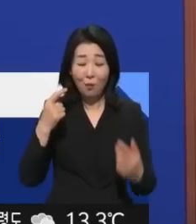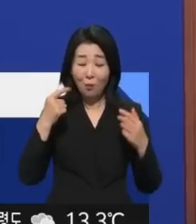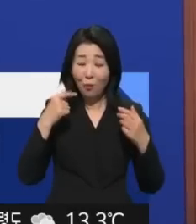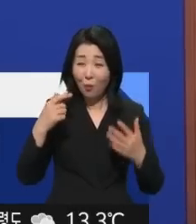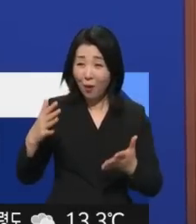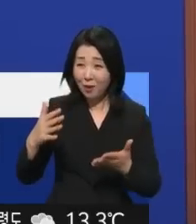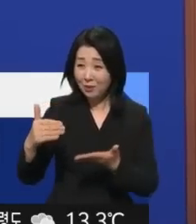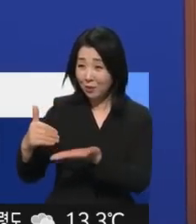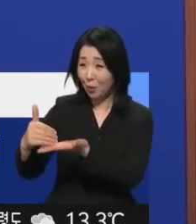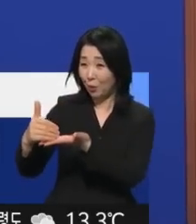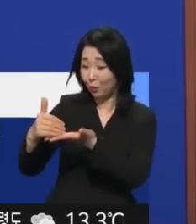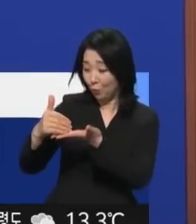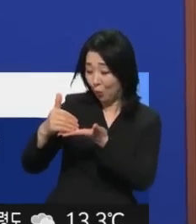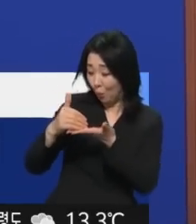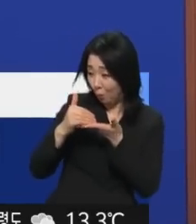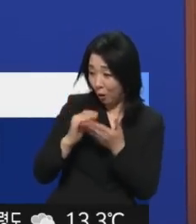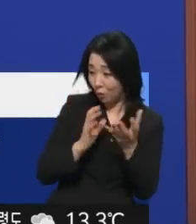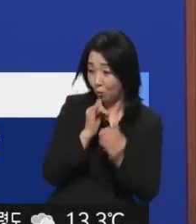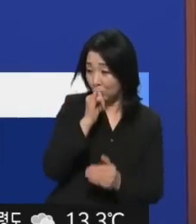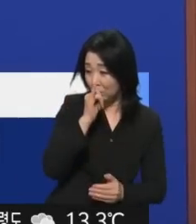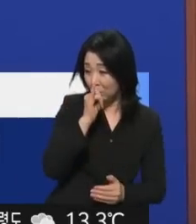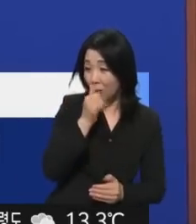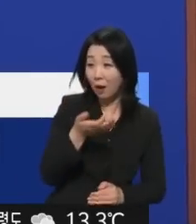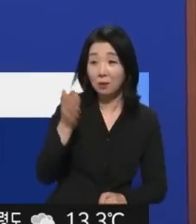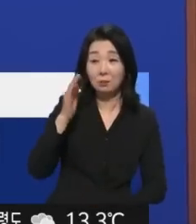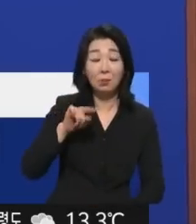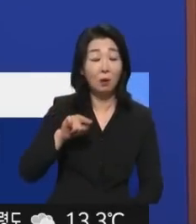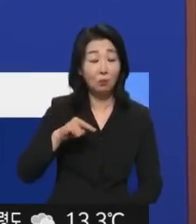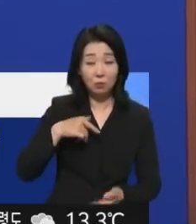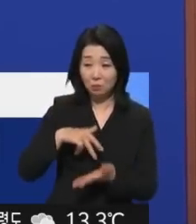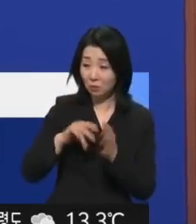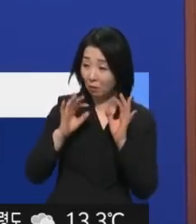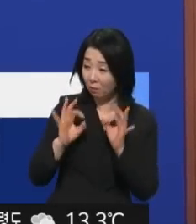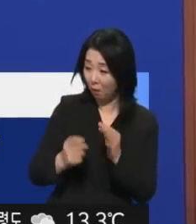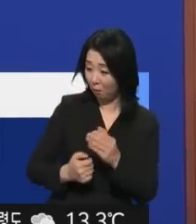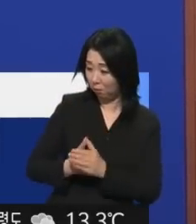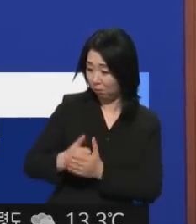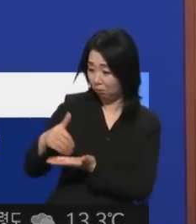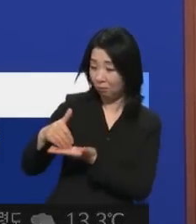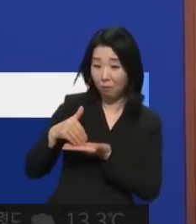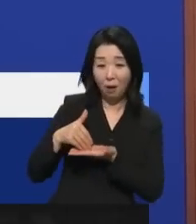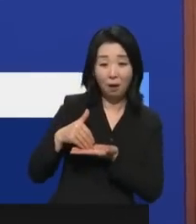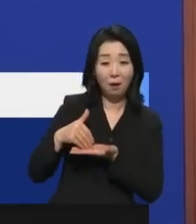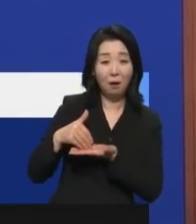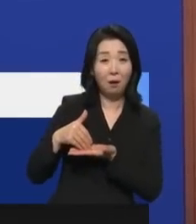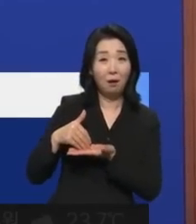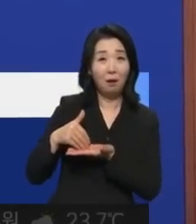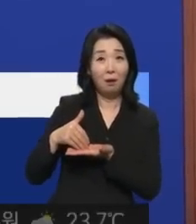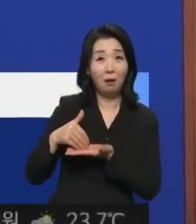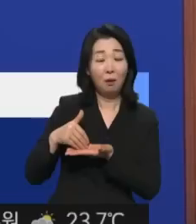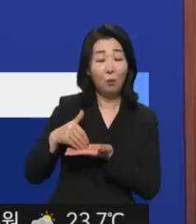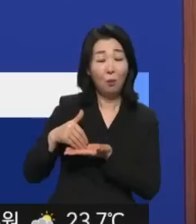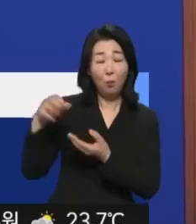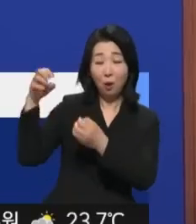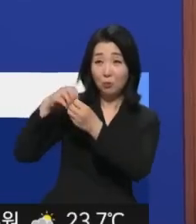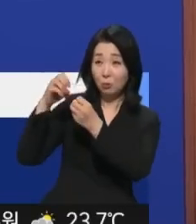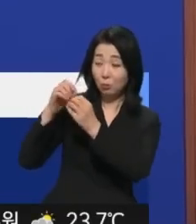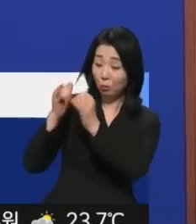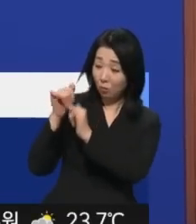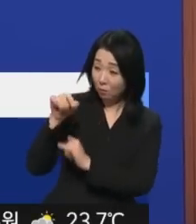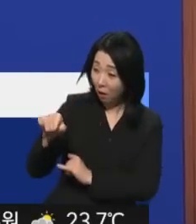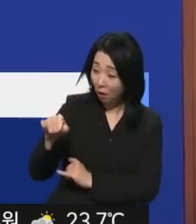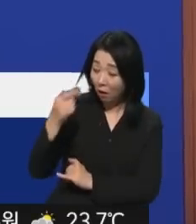논의를 하겠습니다만 저희가 볼 때는 좀 이례적인 제안이고 기존의 관례나 또